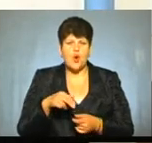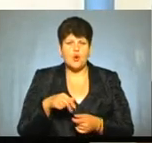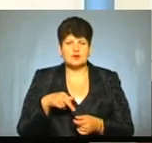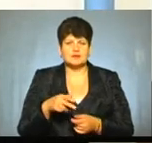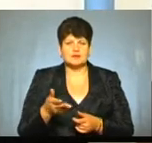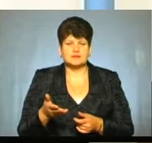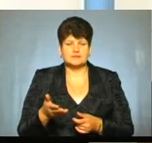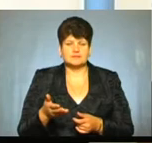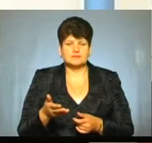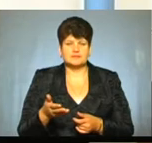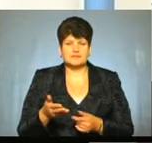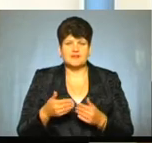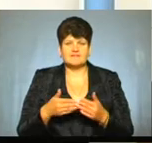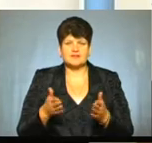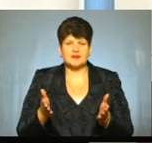просто ходити,